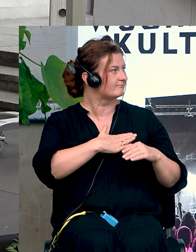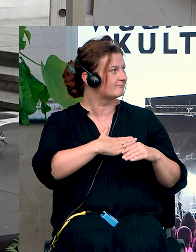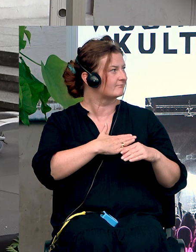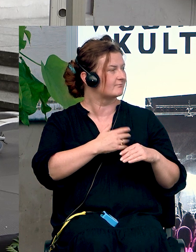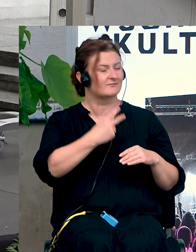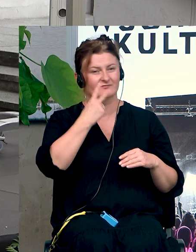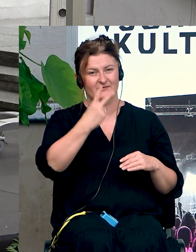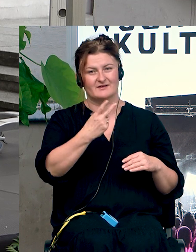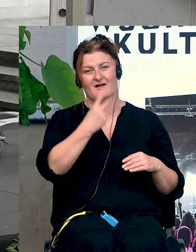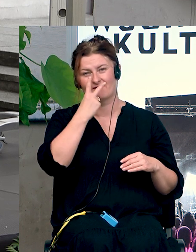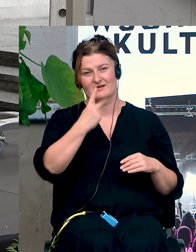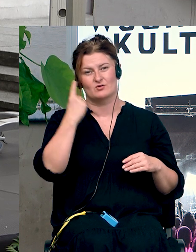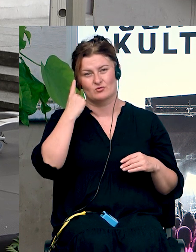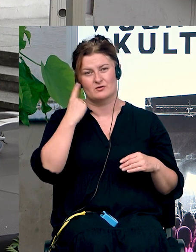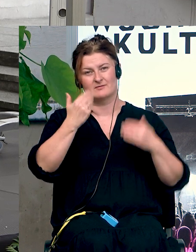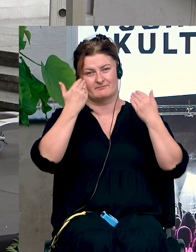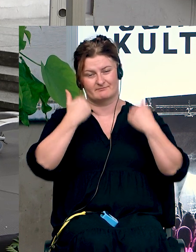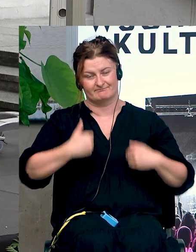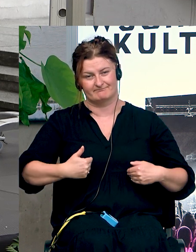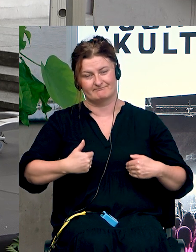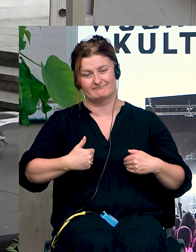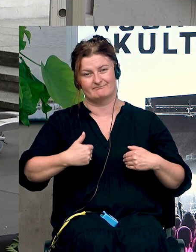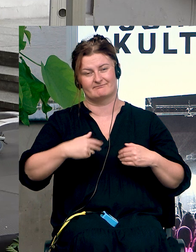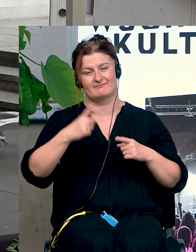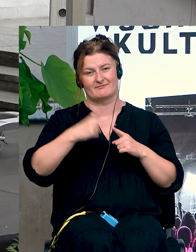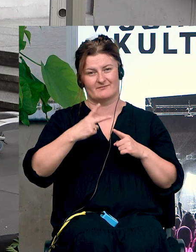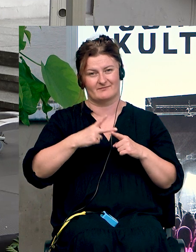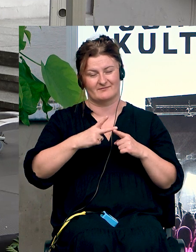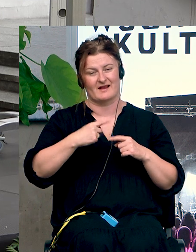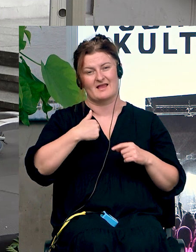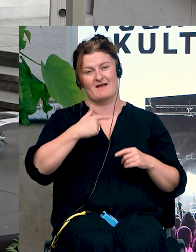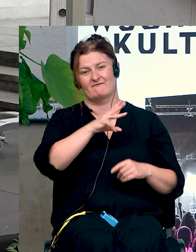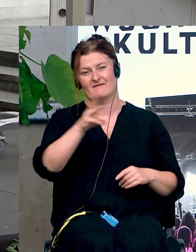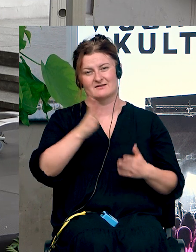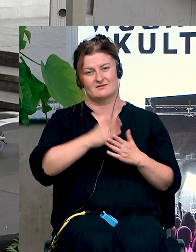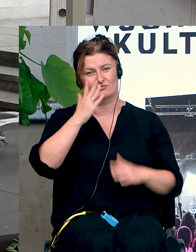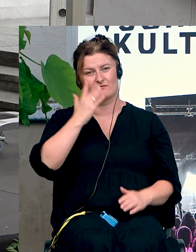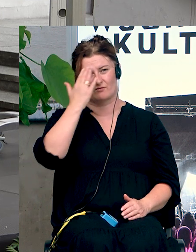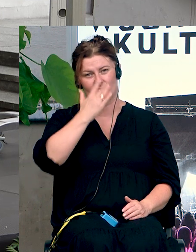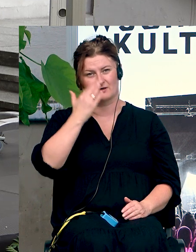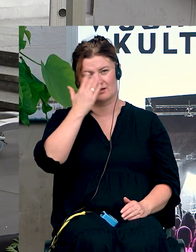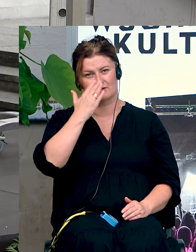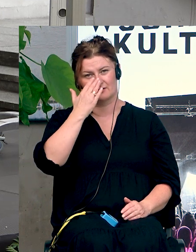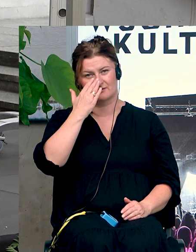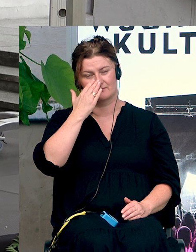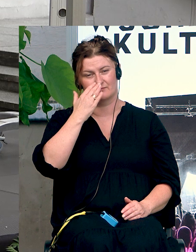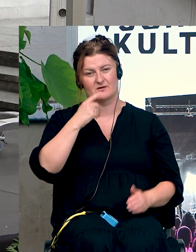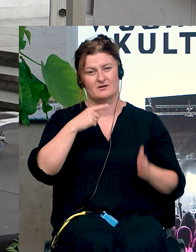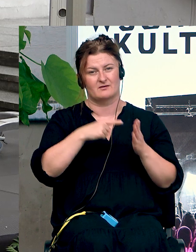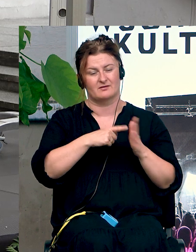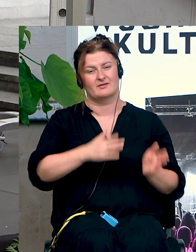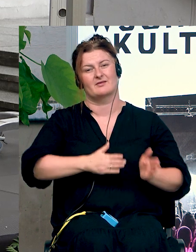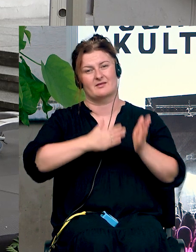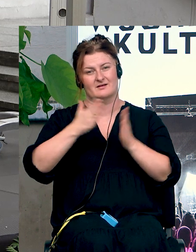Jednak widzicie i słyszycie mnie Wy. Ja Was sobie tylko wyobrażam. A to rusza kolejny